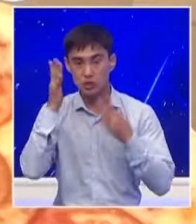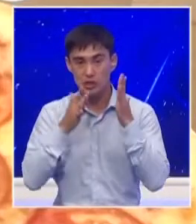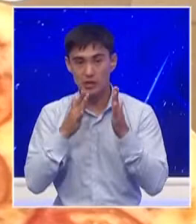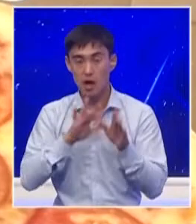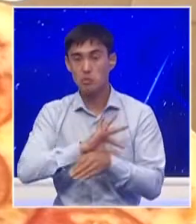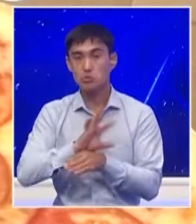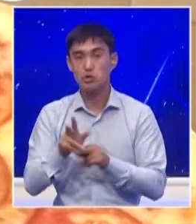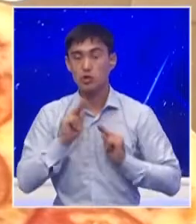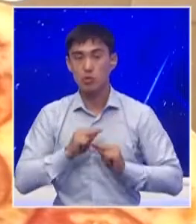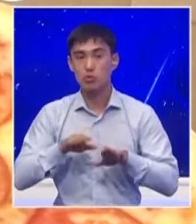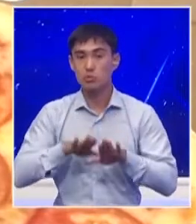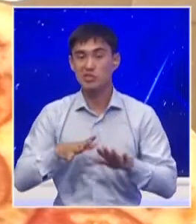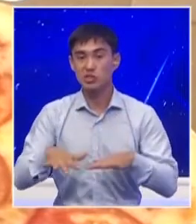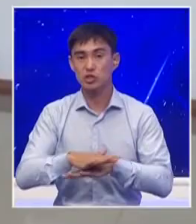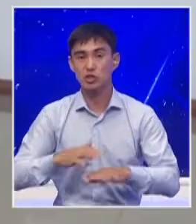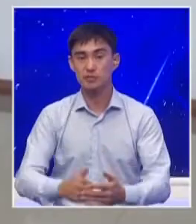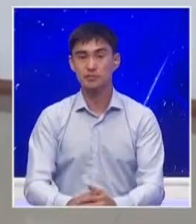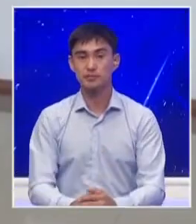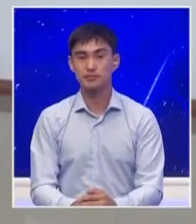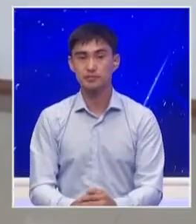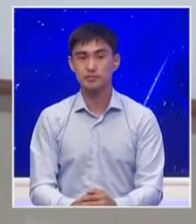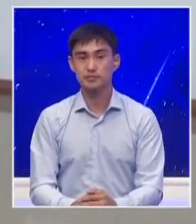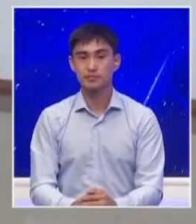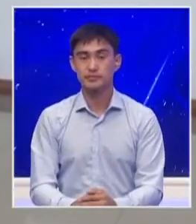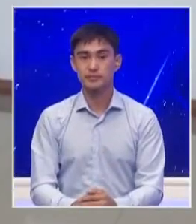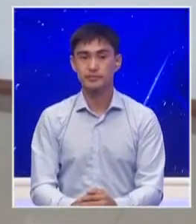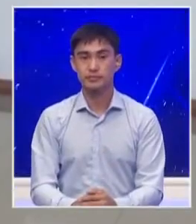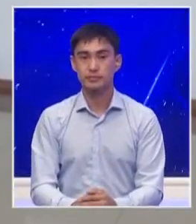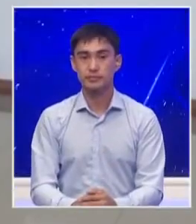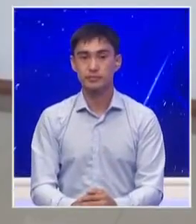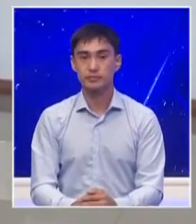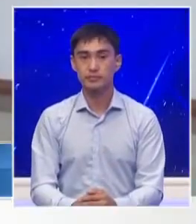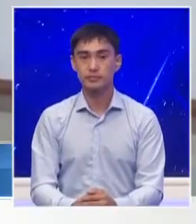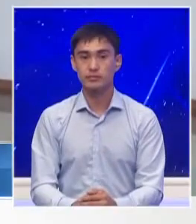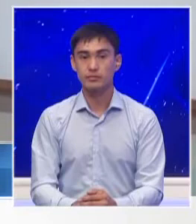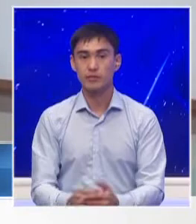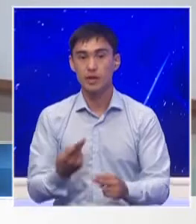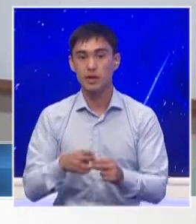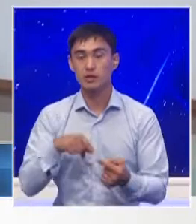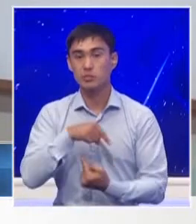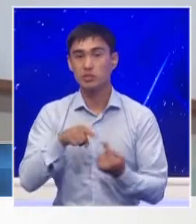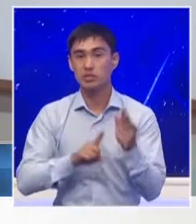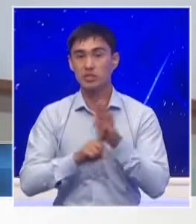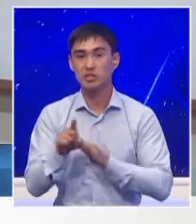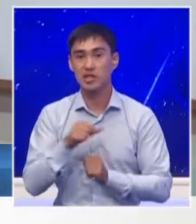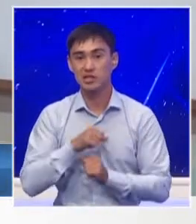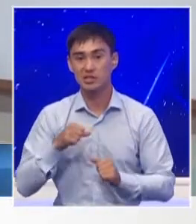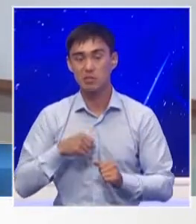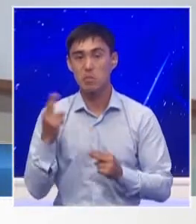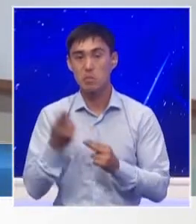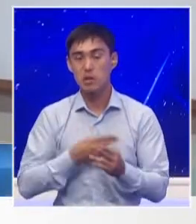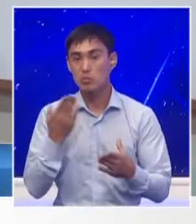обеспечить работой местных жителей орла брома дома слабо этот бизнес мы начинали сами без чьей-либо